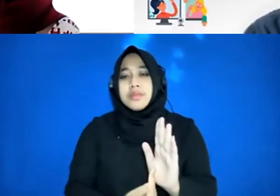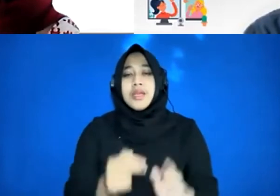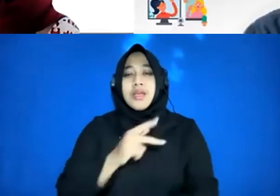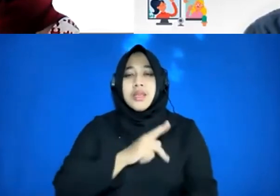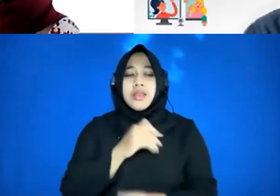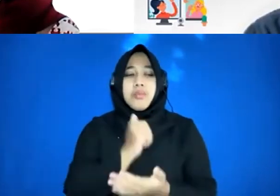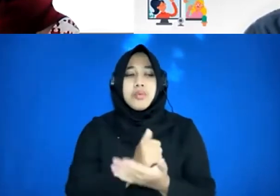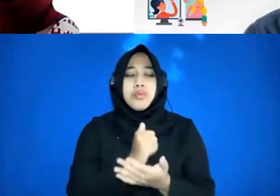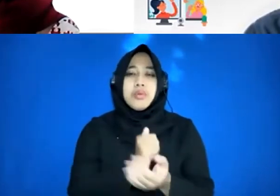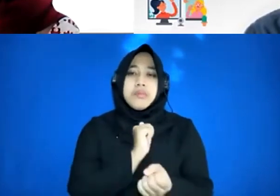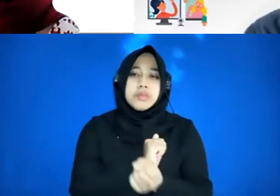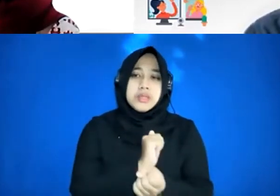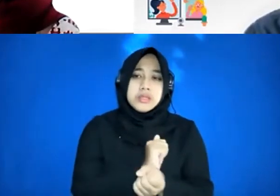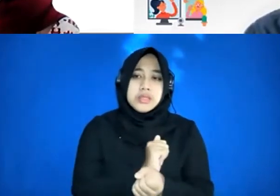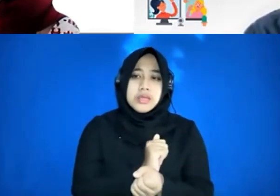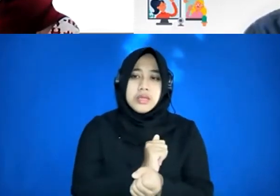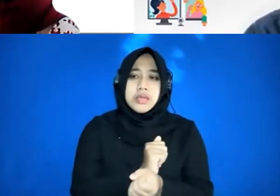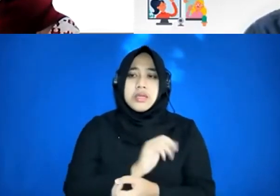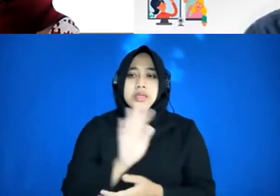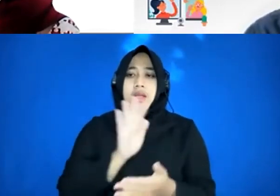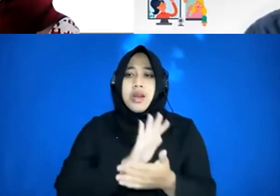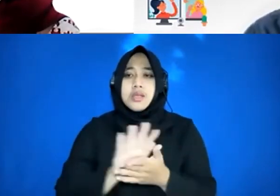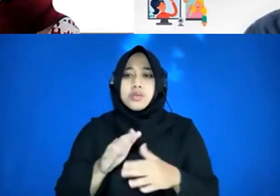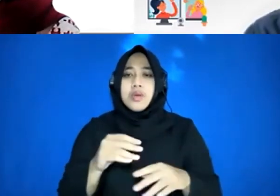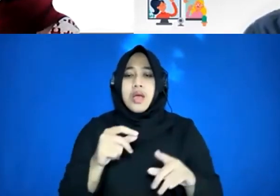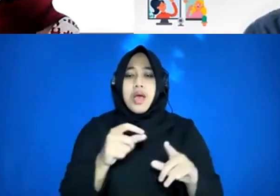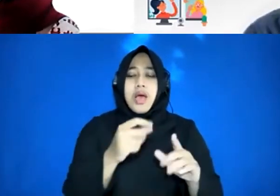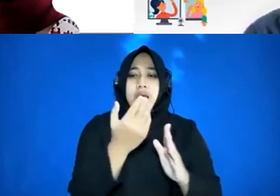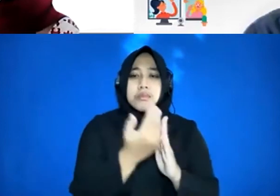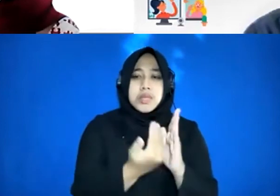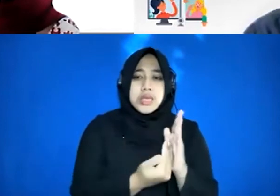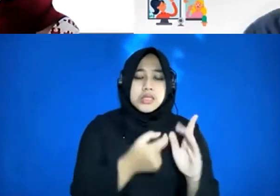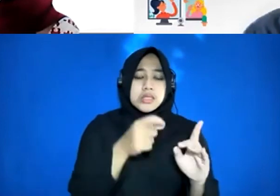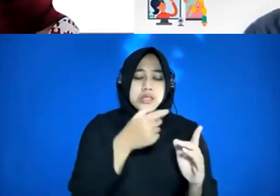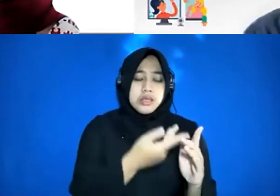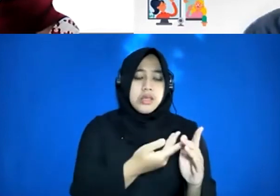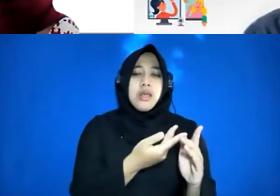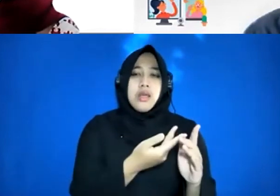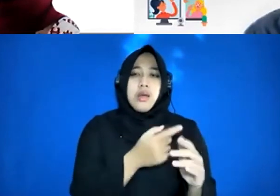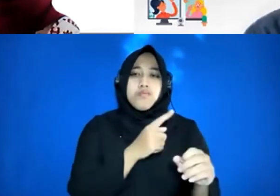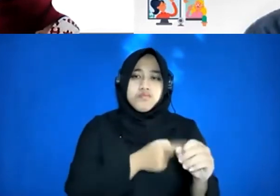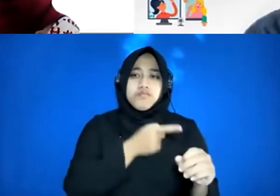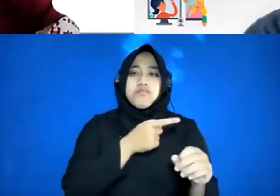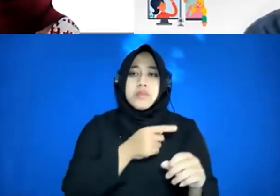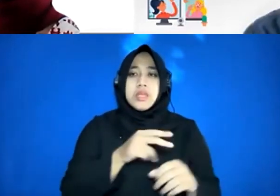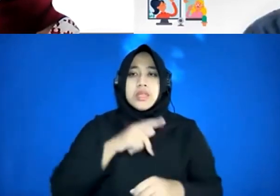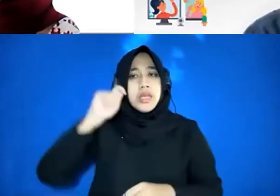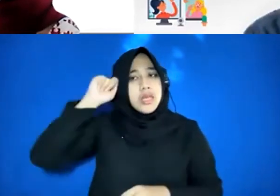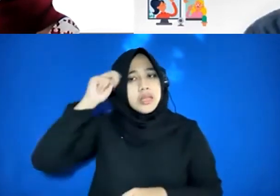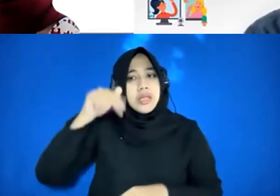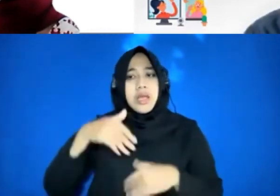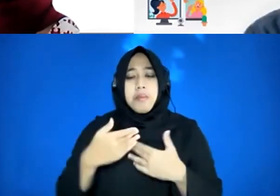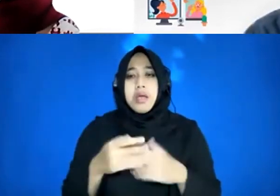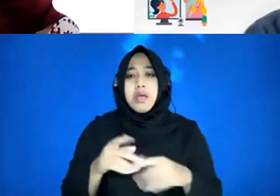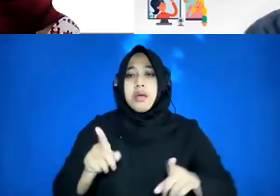memang bekerja secara tidak langsung, administrasi itu juga menjadi muatan utama. Sehingga kita ingatkan, ketika